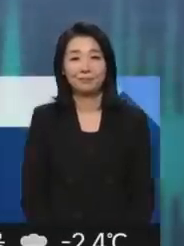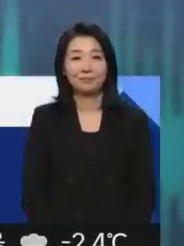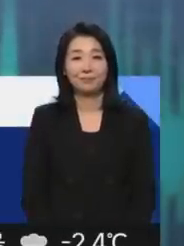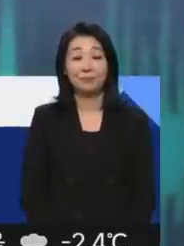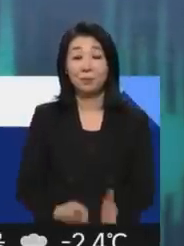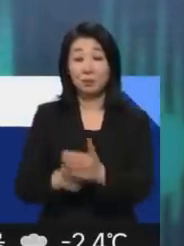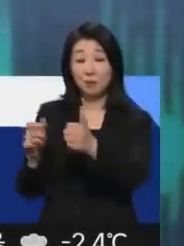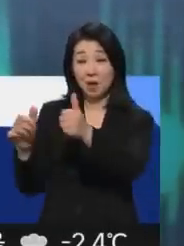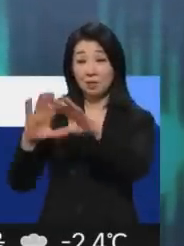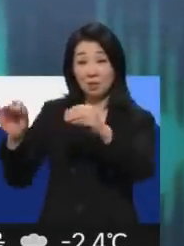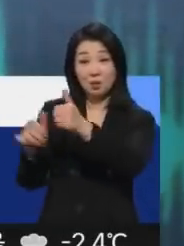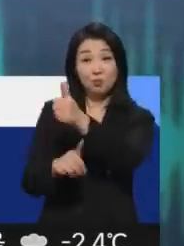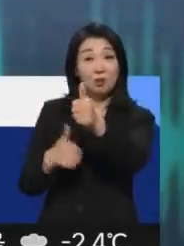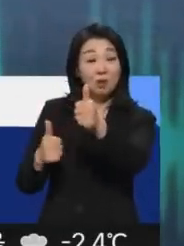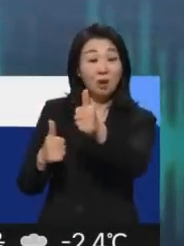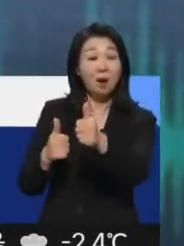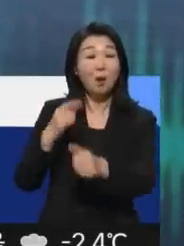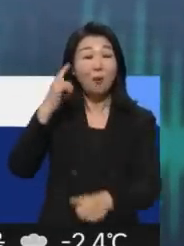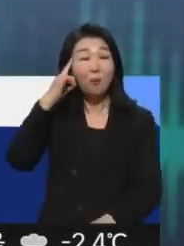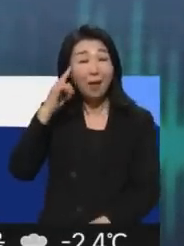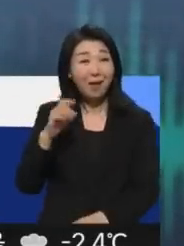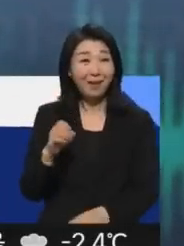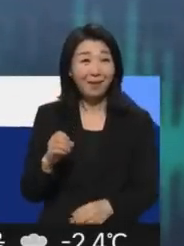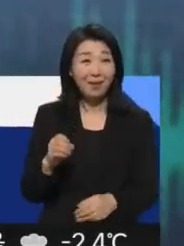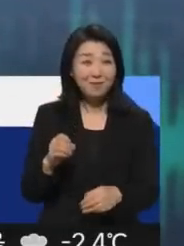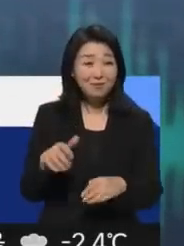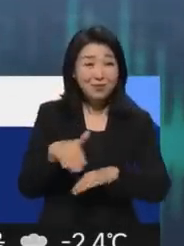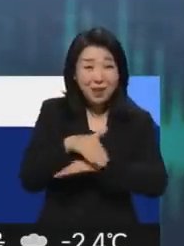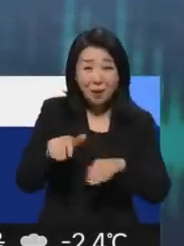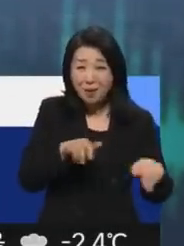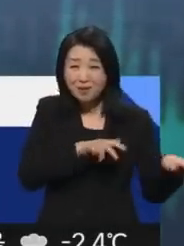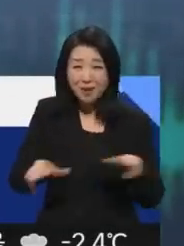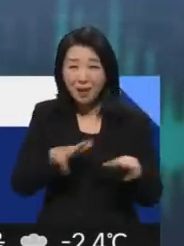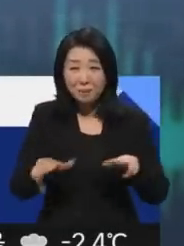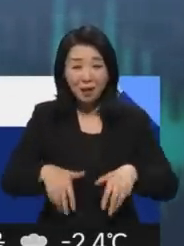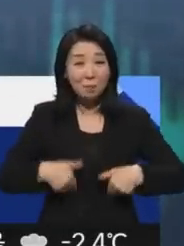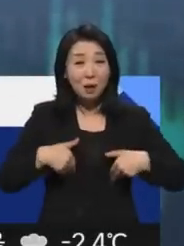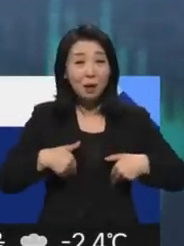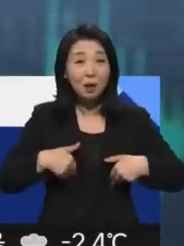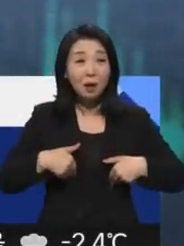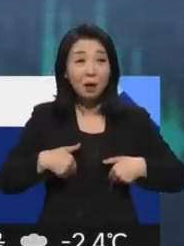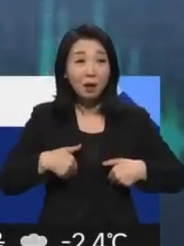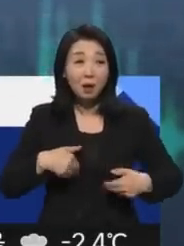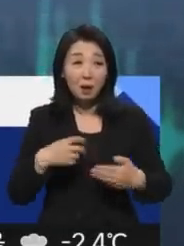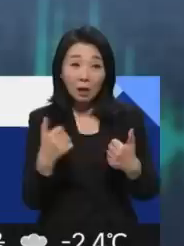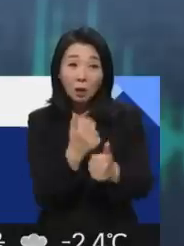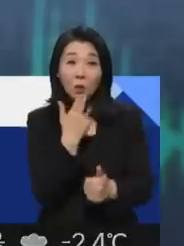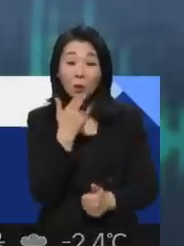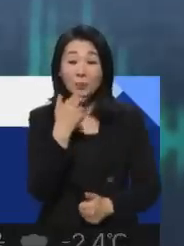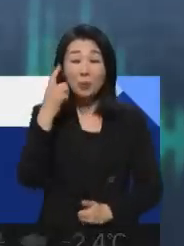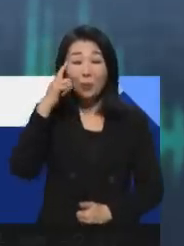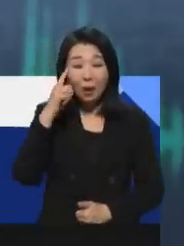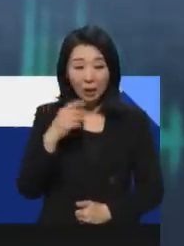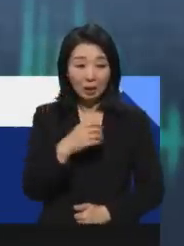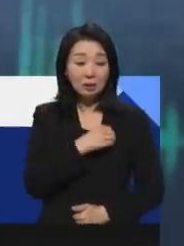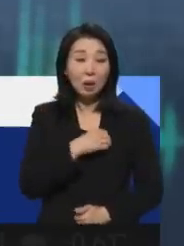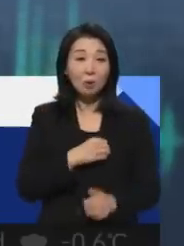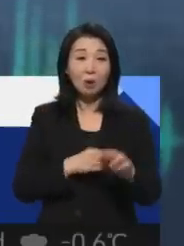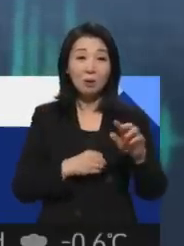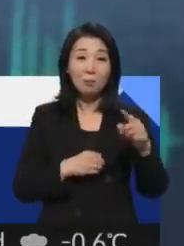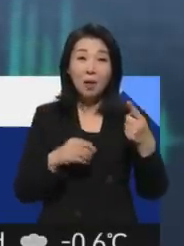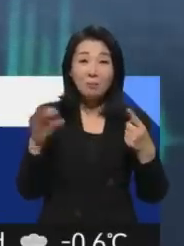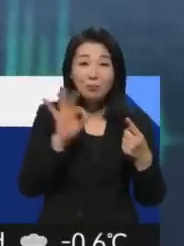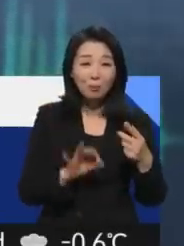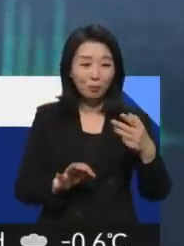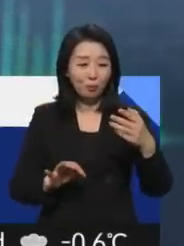비대위가 그 번개불에 콩 볶듯이 무슨 작전하듯이 제대로 된 논의도 없이 당원 90%니 100%니 이렇게 간을